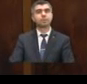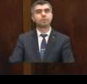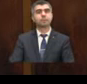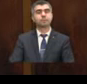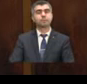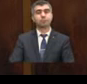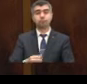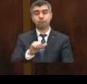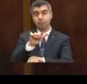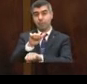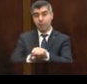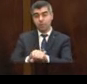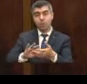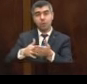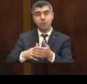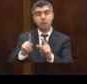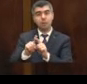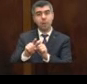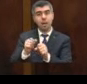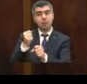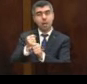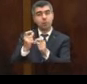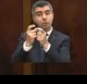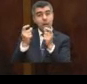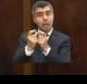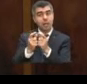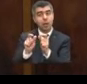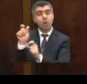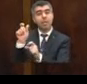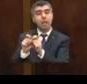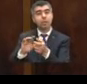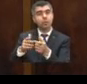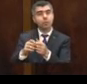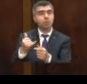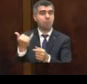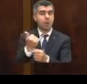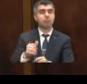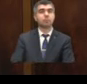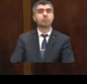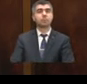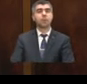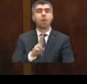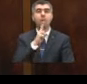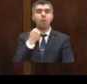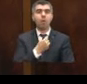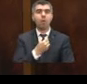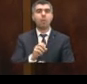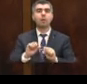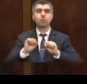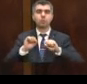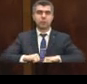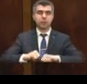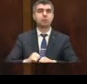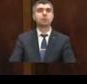الصحية للمهن الحرة والمستقلين سيد الوزير، الحكومة قامت بالتصويت على